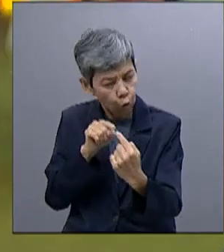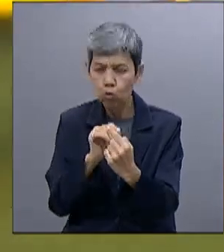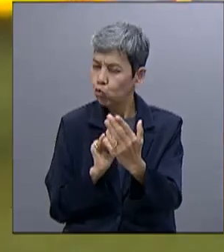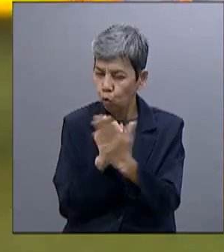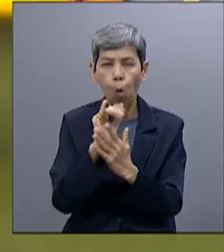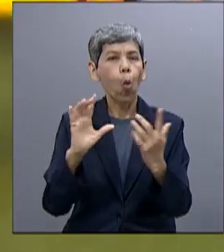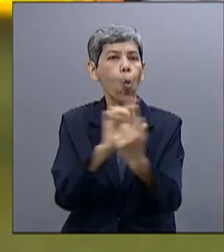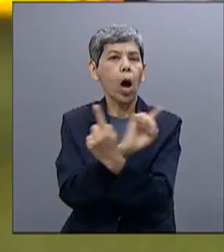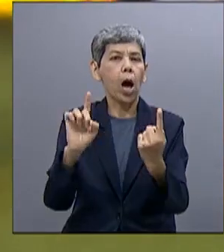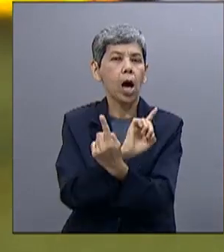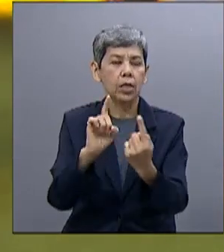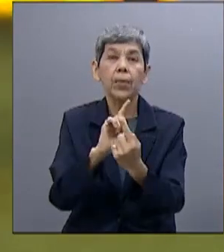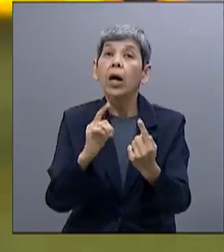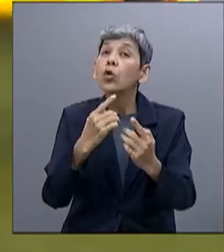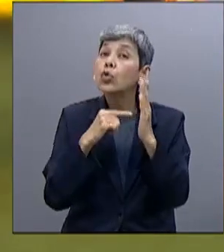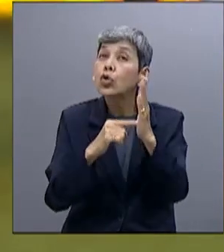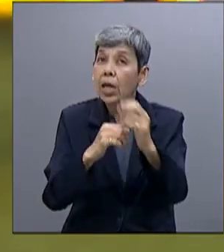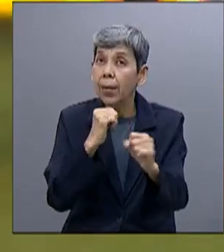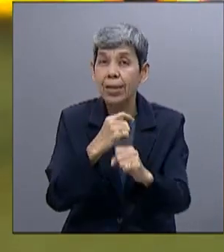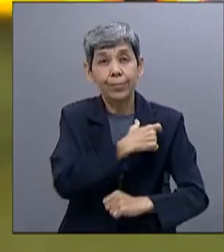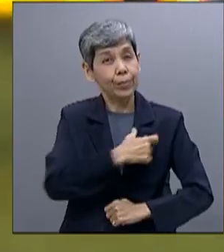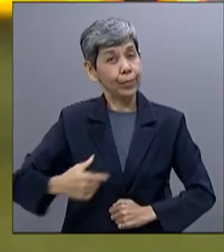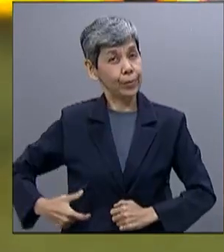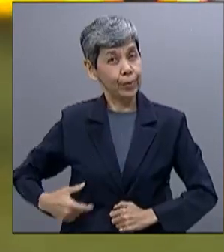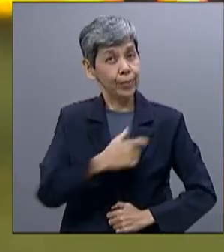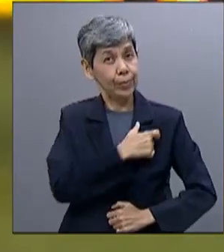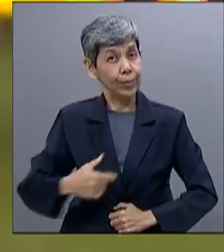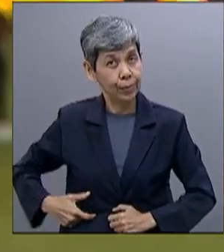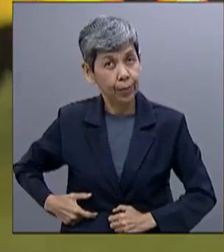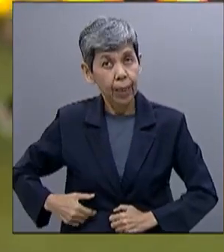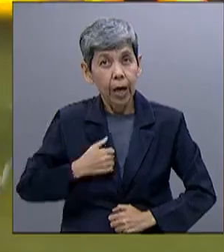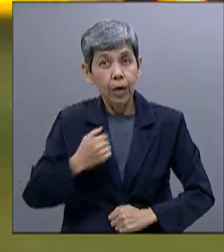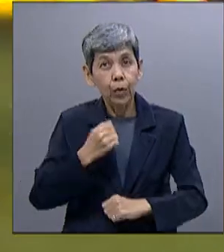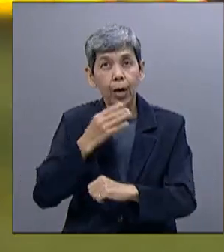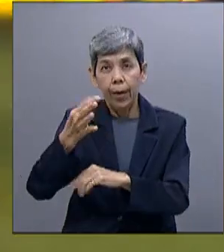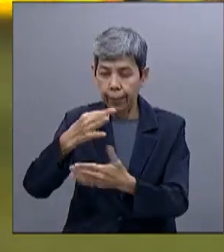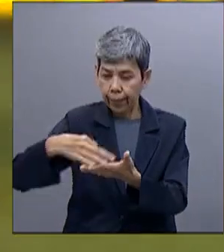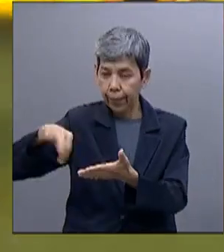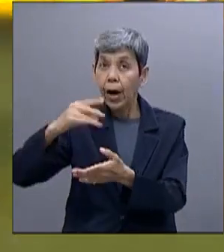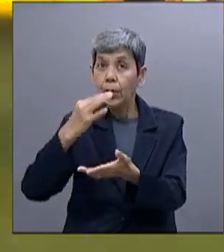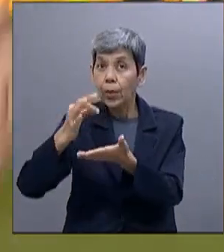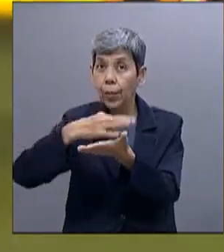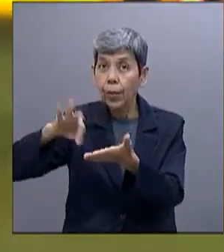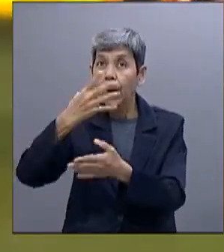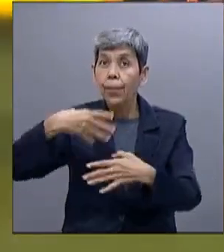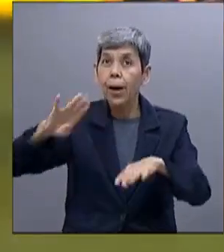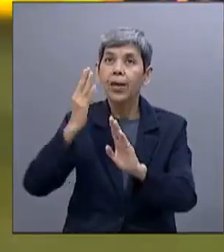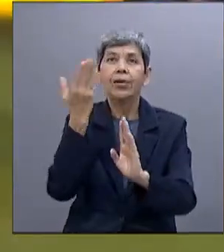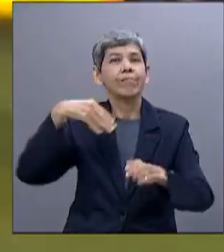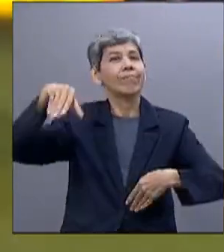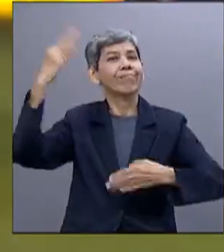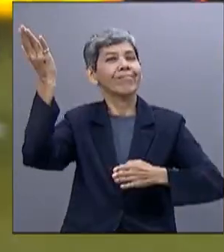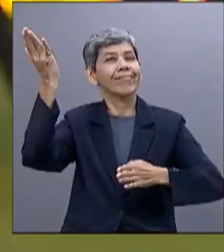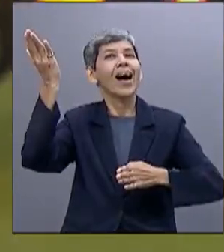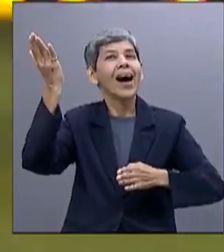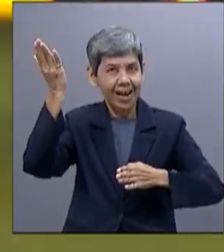เพณีนะครับเช่นว่าราชวงศ์จักรีนะก็ใช้จากรูปเขียนก็เล่าราชวงศ์พอจักรีก็ใช้ท่าพ